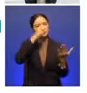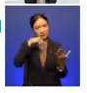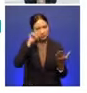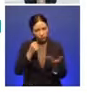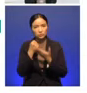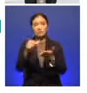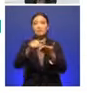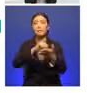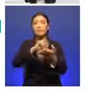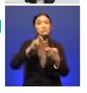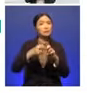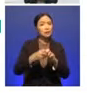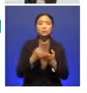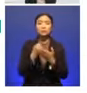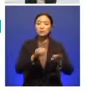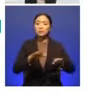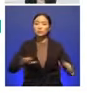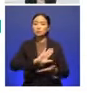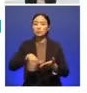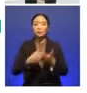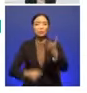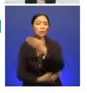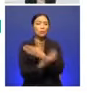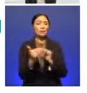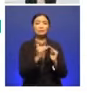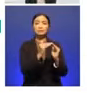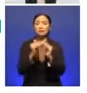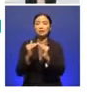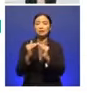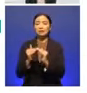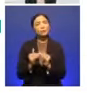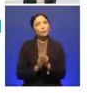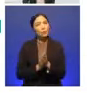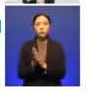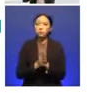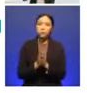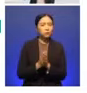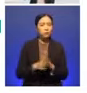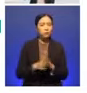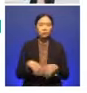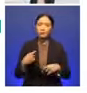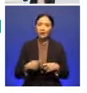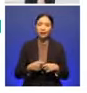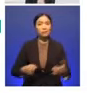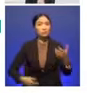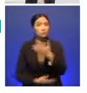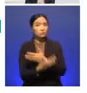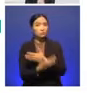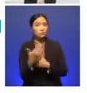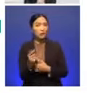แก้ไขปัญหาทำให้เด็กทุกคนเนี่ยได้รับโอกาสเหมือนกันเนี่ยมันเป็นเรื่องท้าทายมากเลยนะครับเพราะโอกาสที่ว่